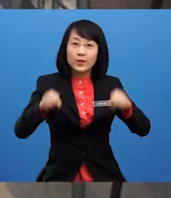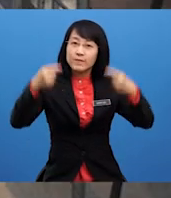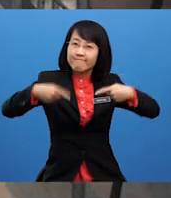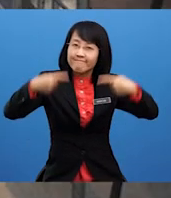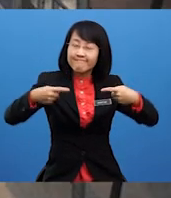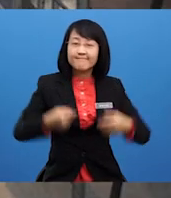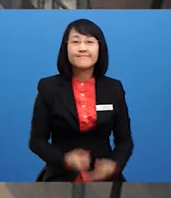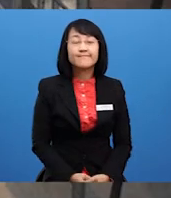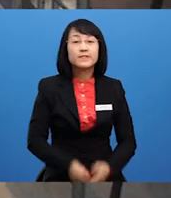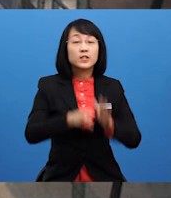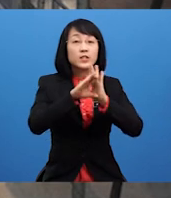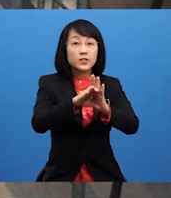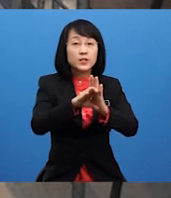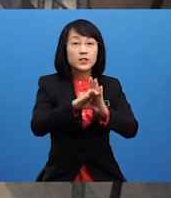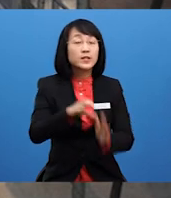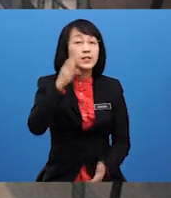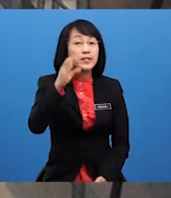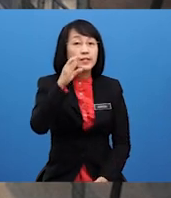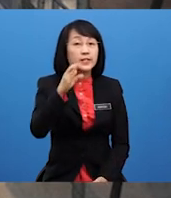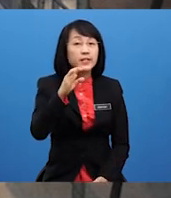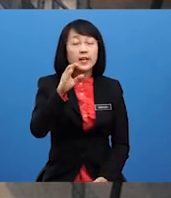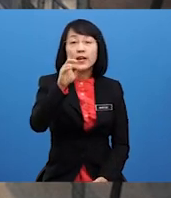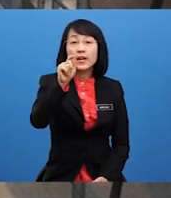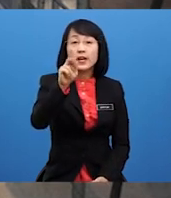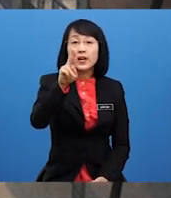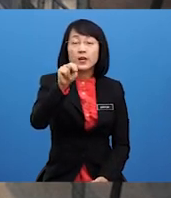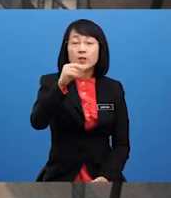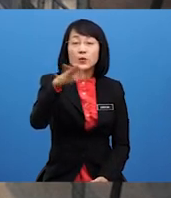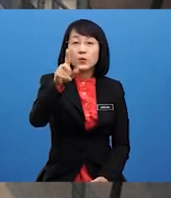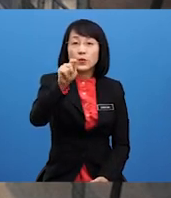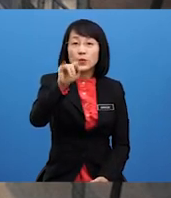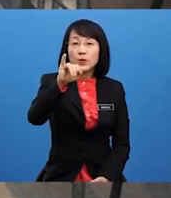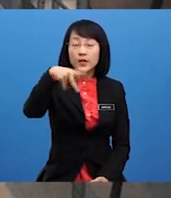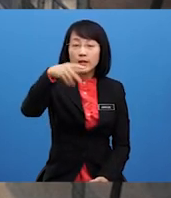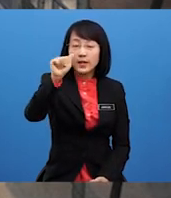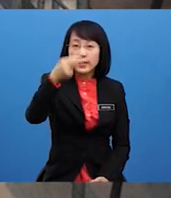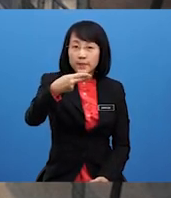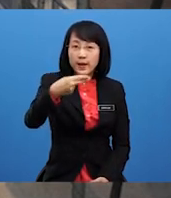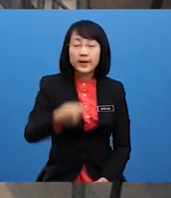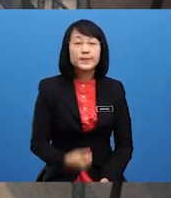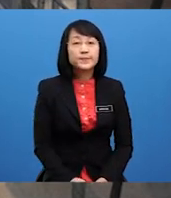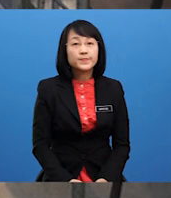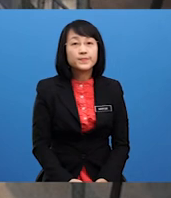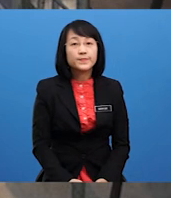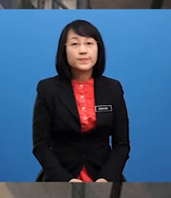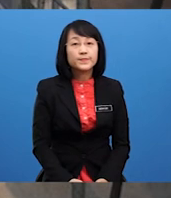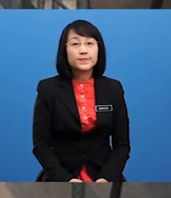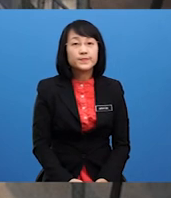Contohnya, Cik Puan Tipah mengusahakan kebun orkid berbekalkan ilmu pertanian yang